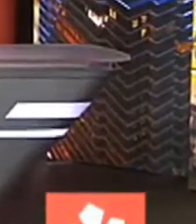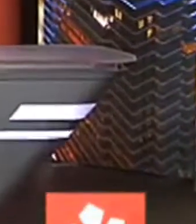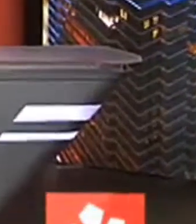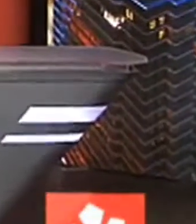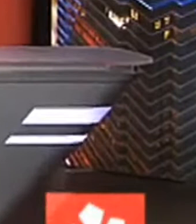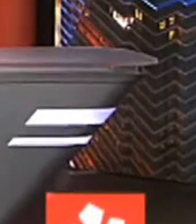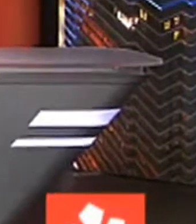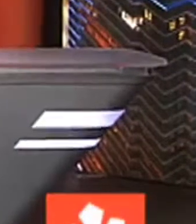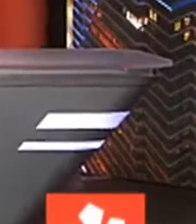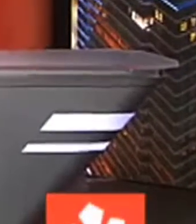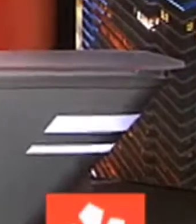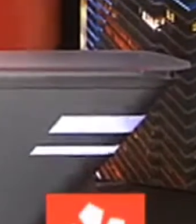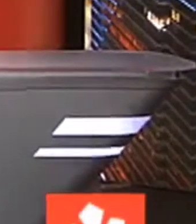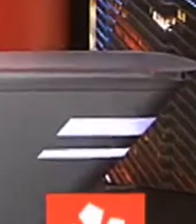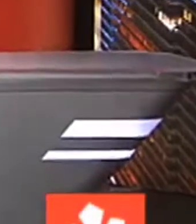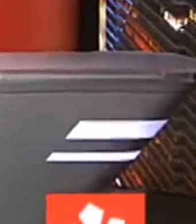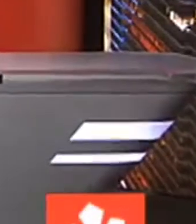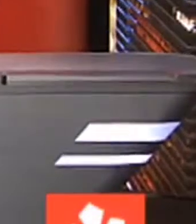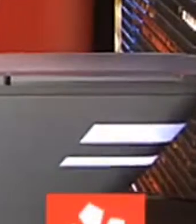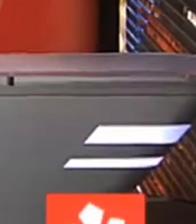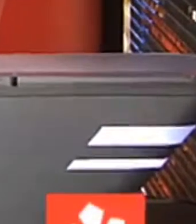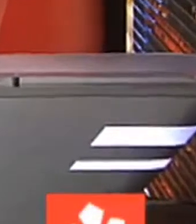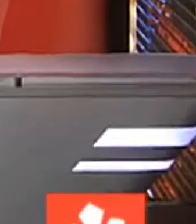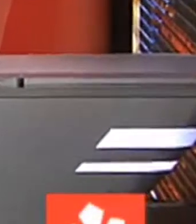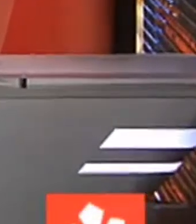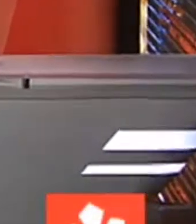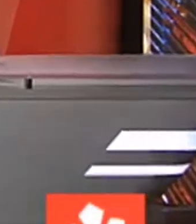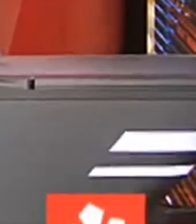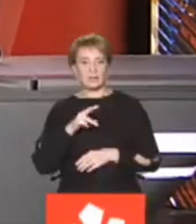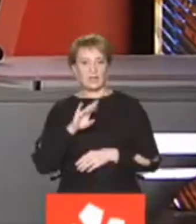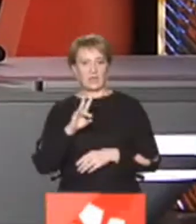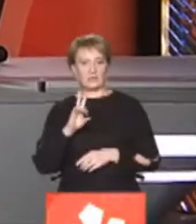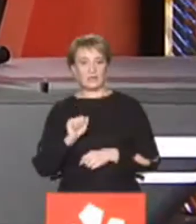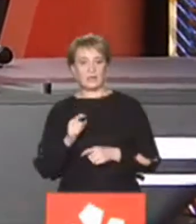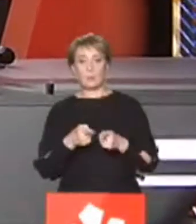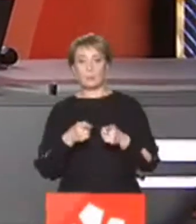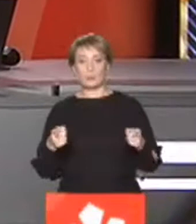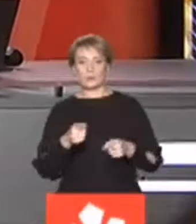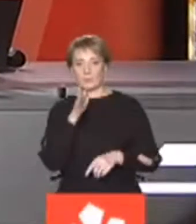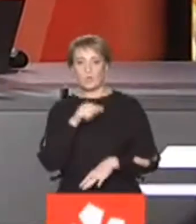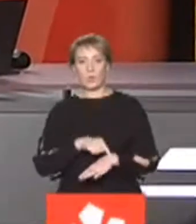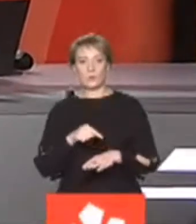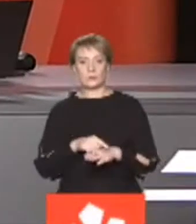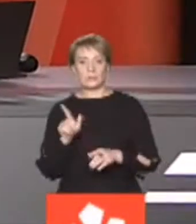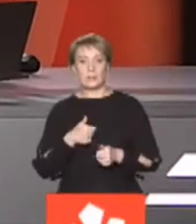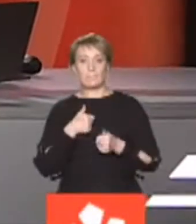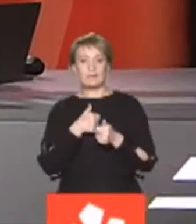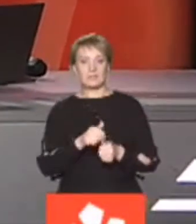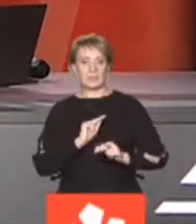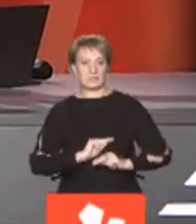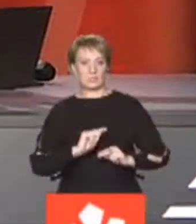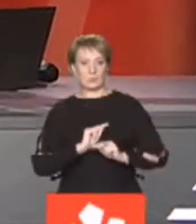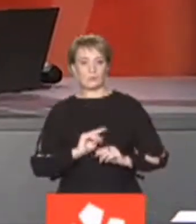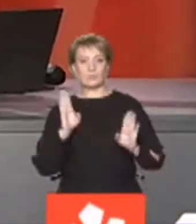Довгань. Вітаємо, друзі. Новини жестовою мовою проведе Тетяна Садовнича. Ну і протягом цієї години до нас приєднаються наші колеги з